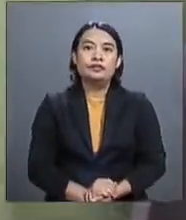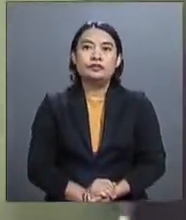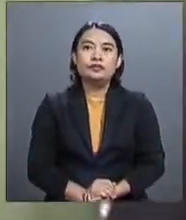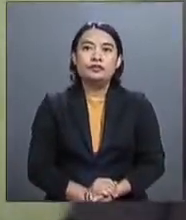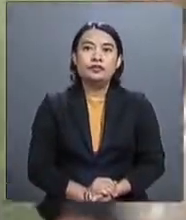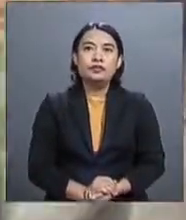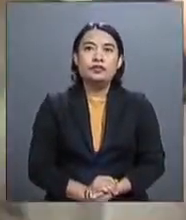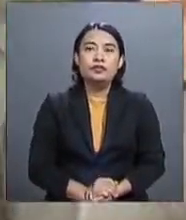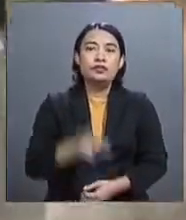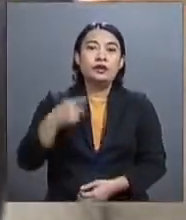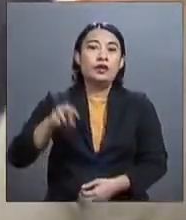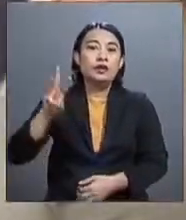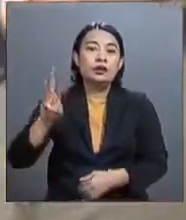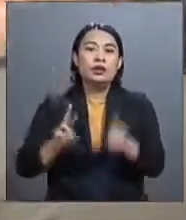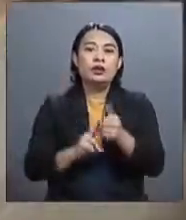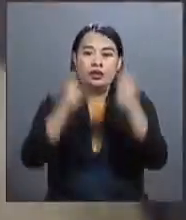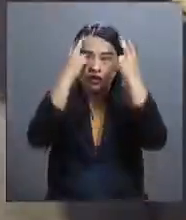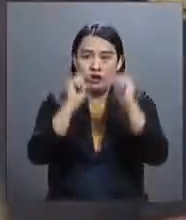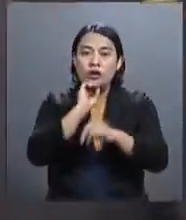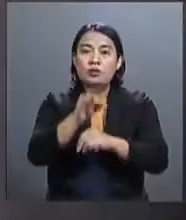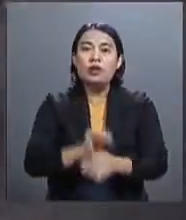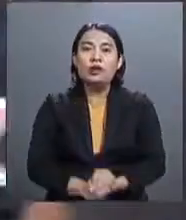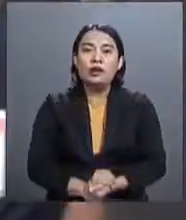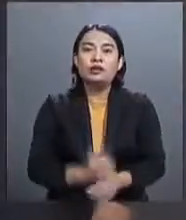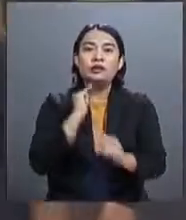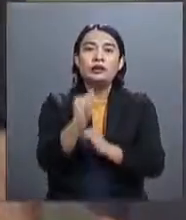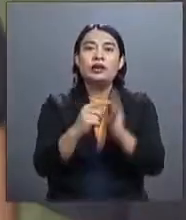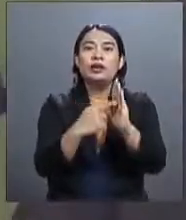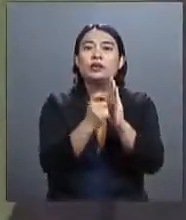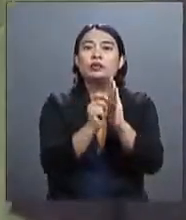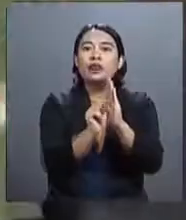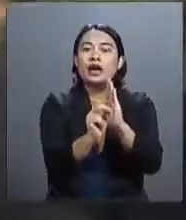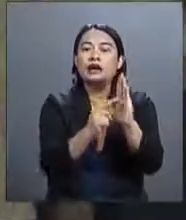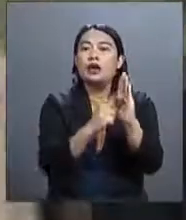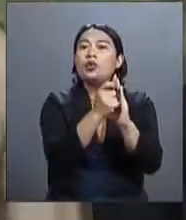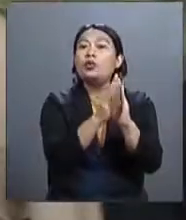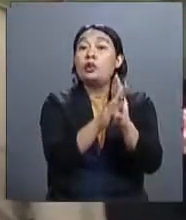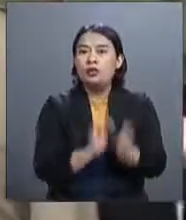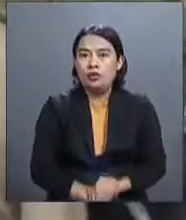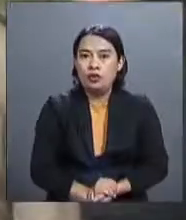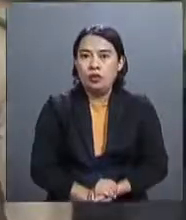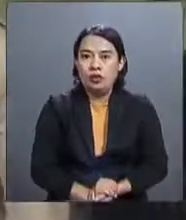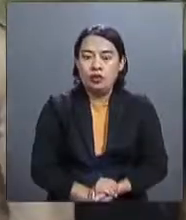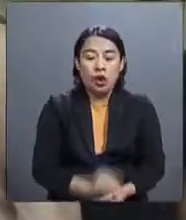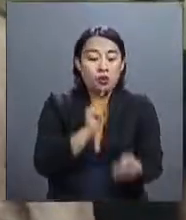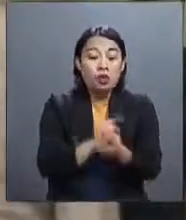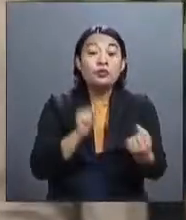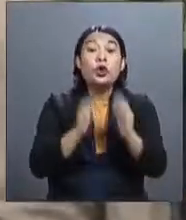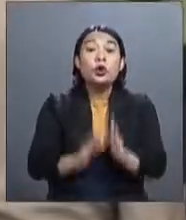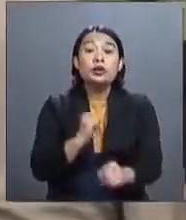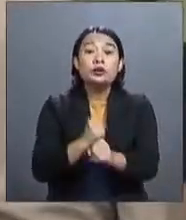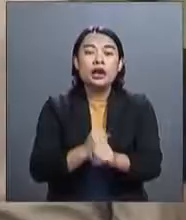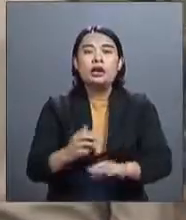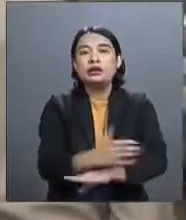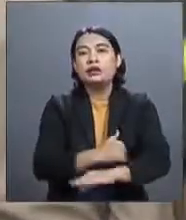พลเอกประวิตรยังยืนยันว่าการลงพื้นที่จังหวัดอำนาจเจริญและอุบลราชธานีไม่มีกำหนดการพบนักการเมืองท้องถิ่นรวมทั้ง